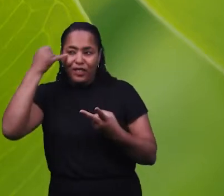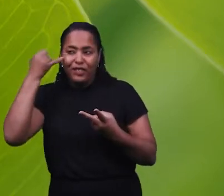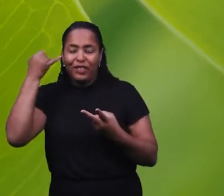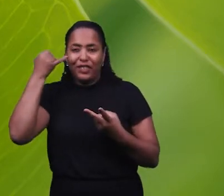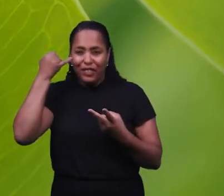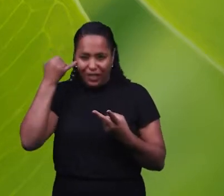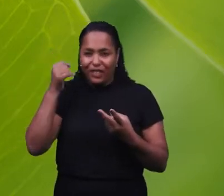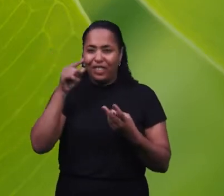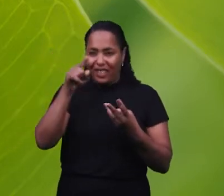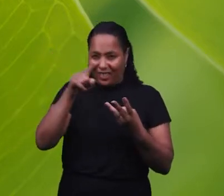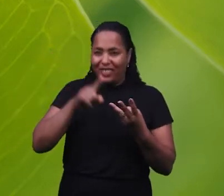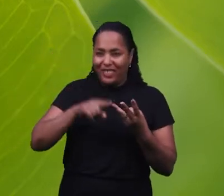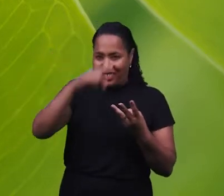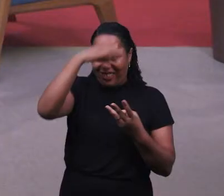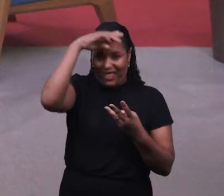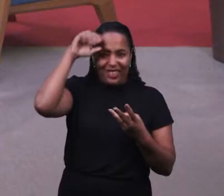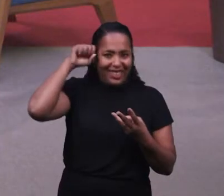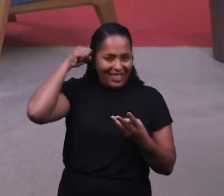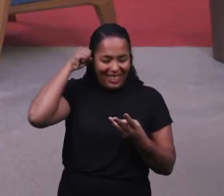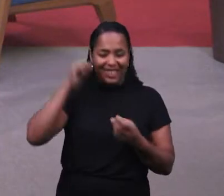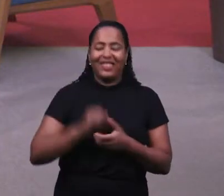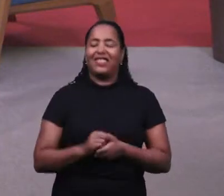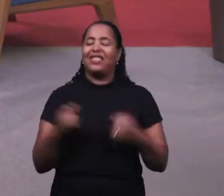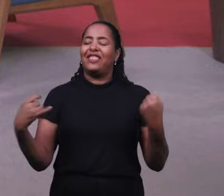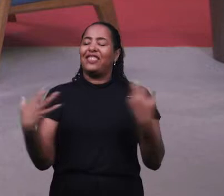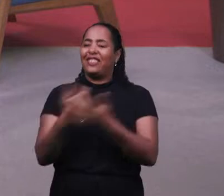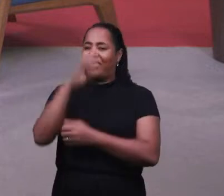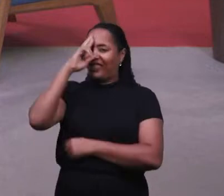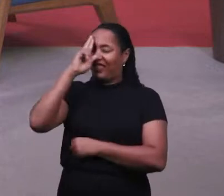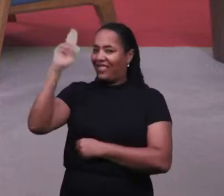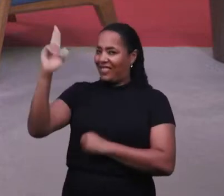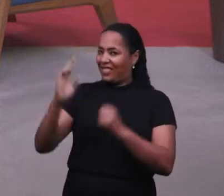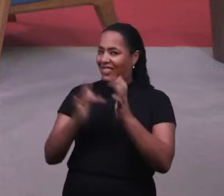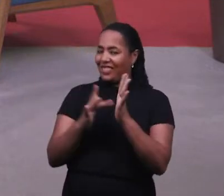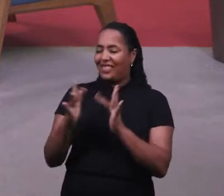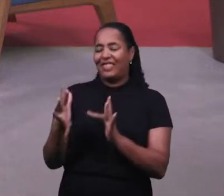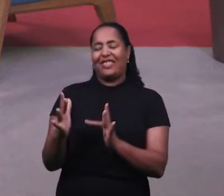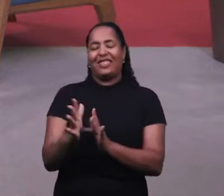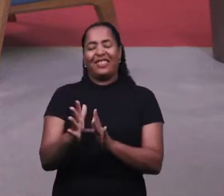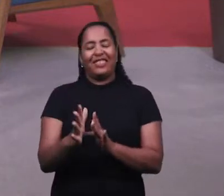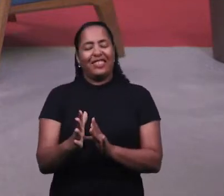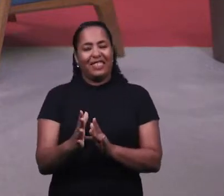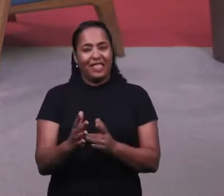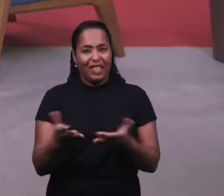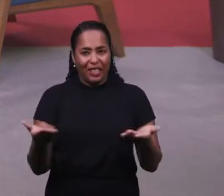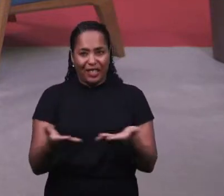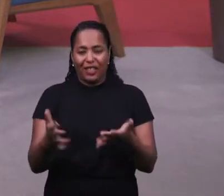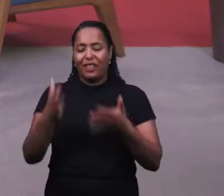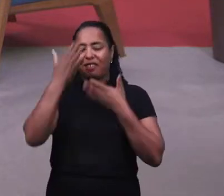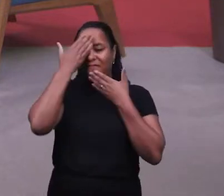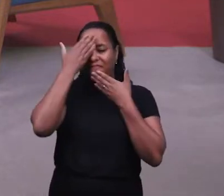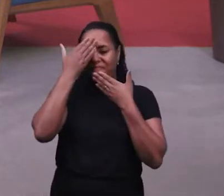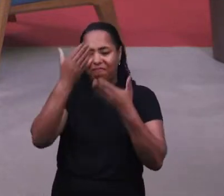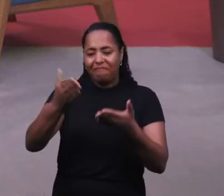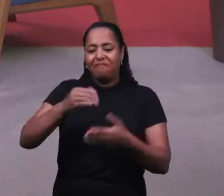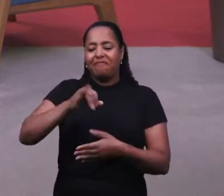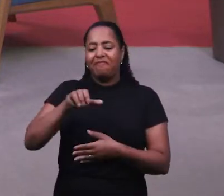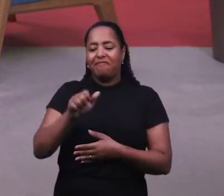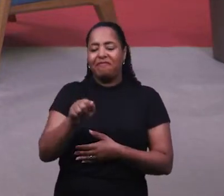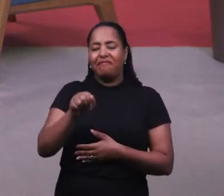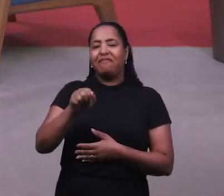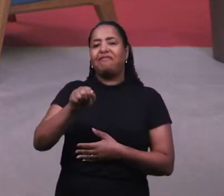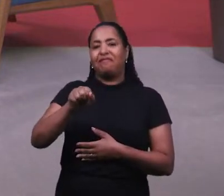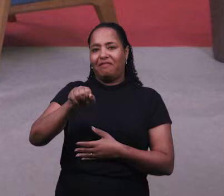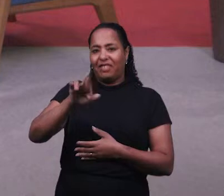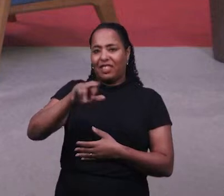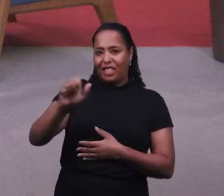Josias et à vous. Gloire à Dieu. Loué soit le Seigneur. Je veux ici parler,